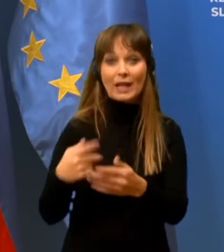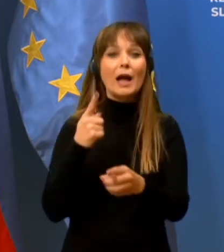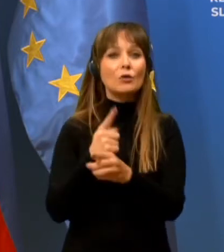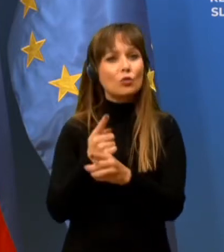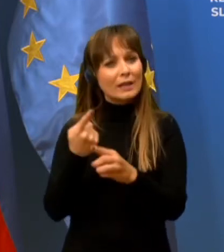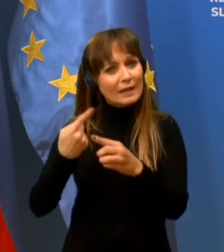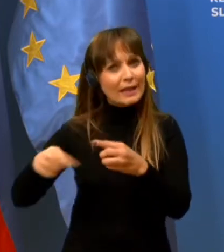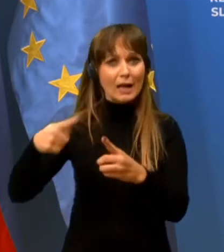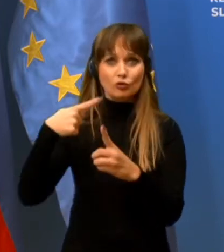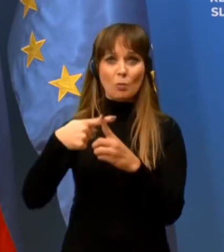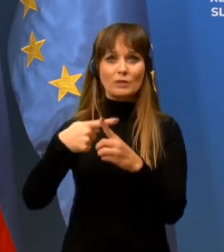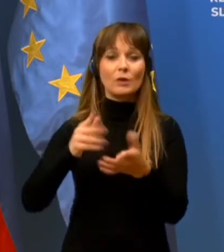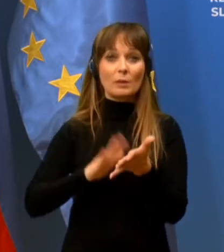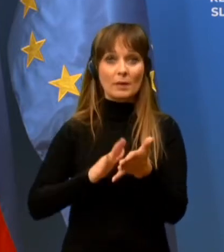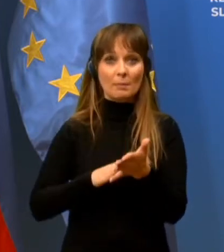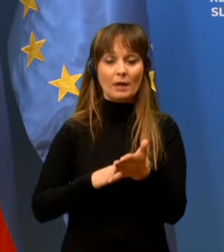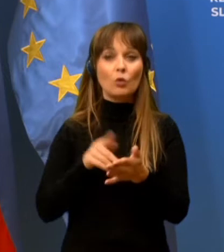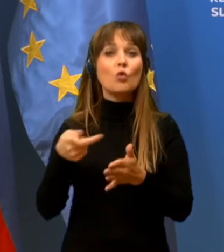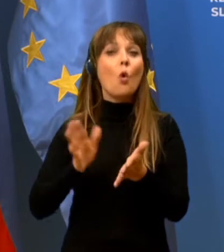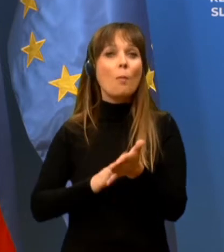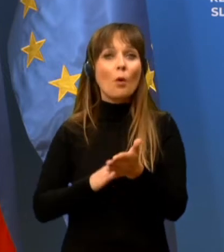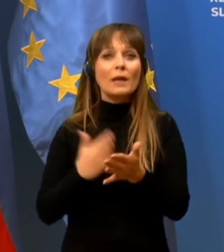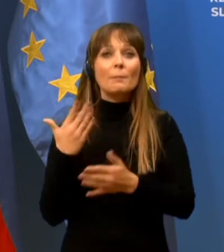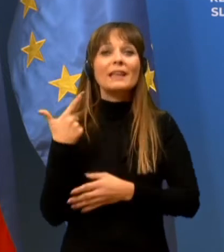delež pozitivnih primerov. Znašal je